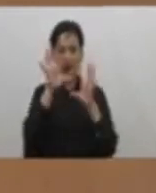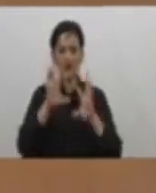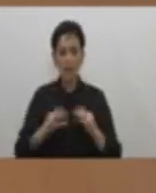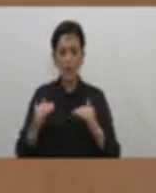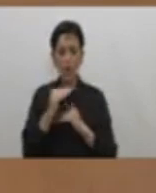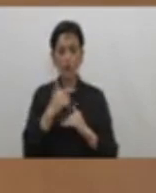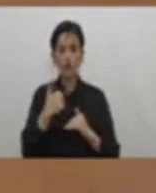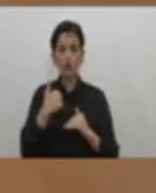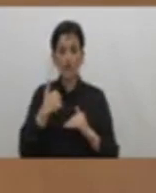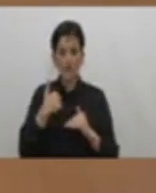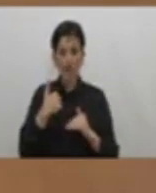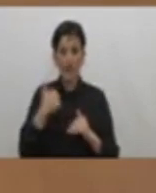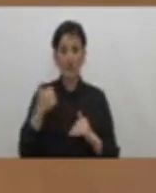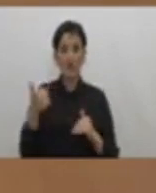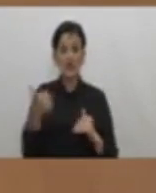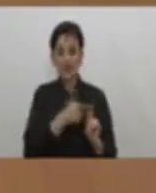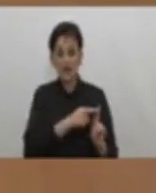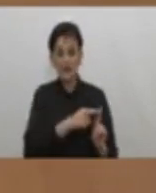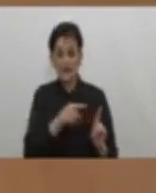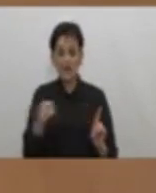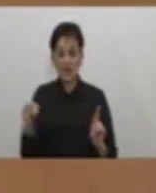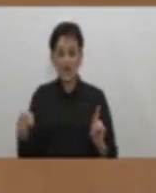ჩვენ გვიტრიალებენ გასული კვირების განმავლობაში